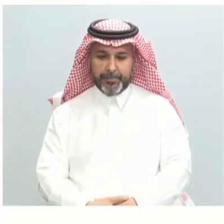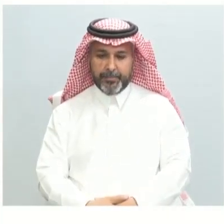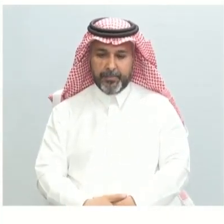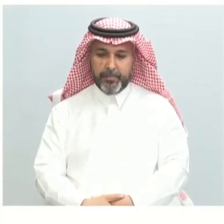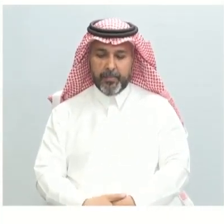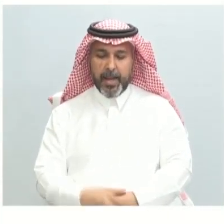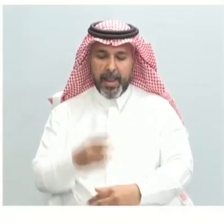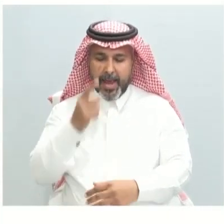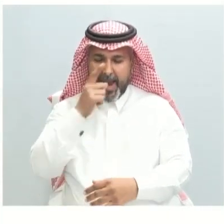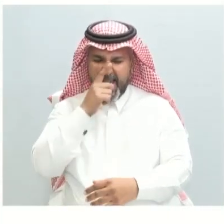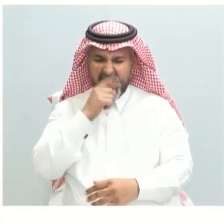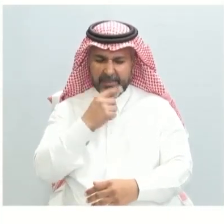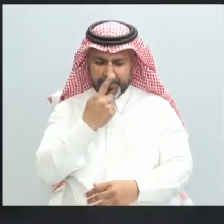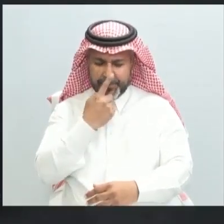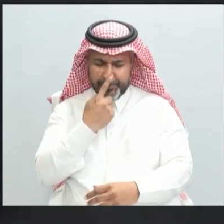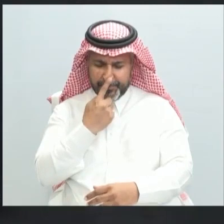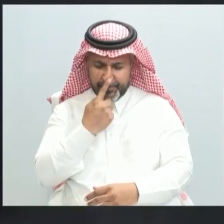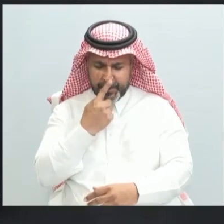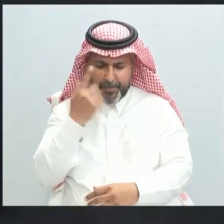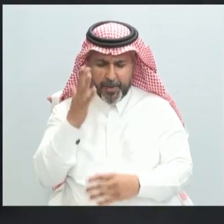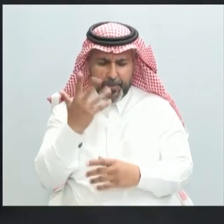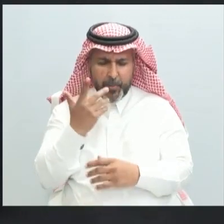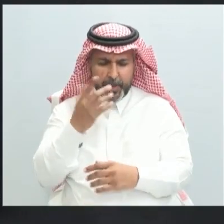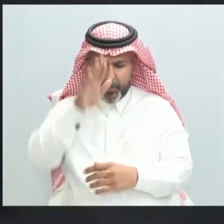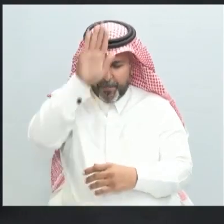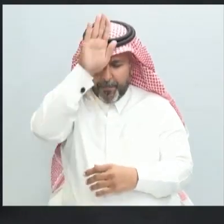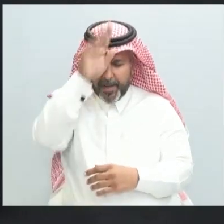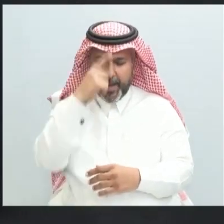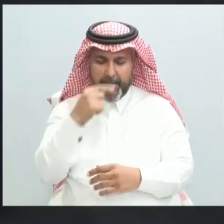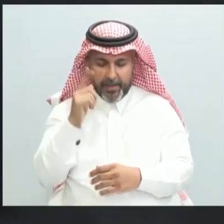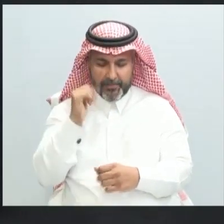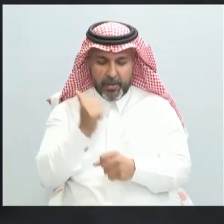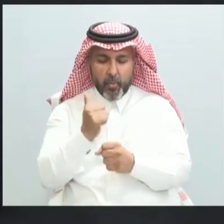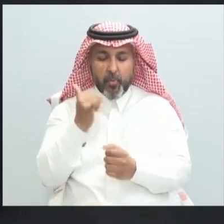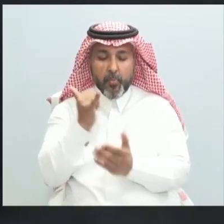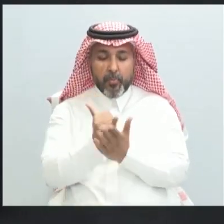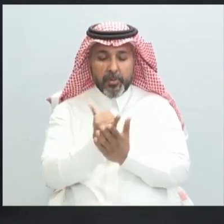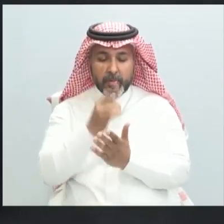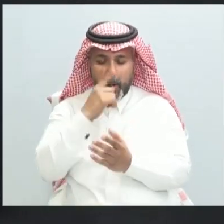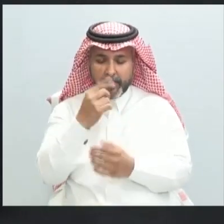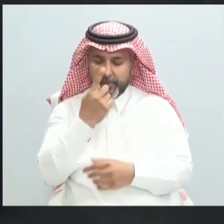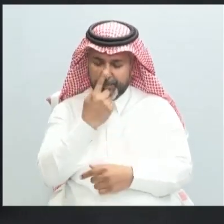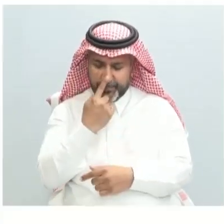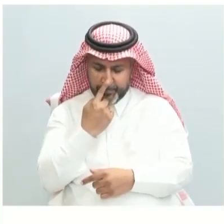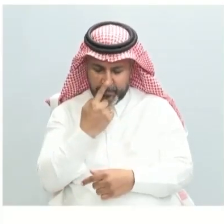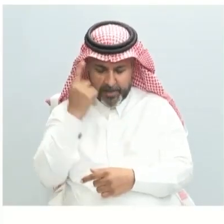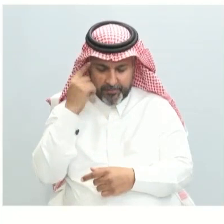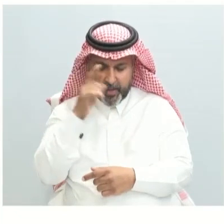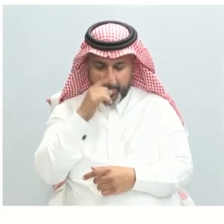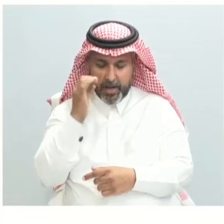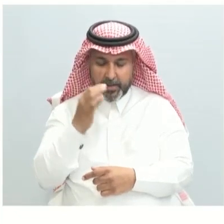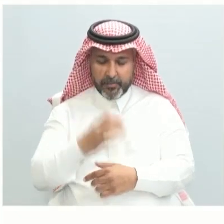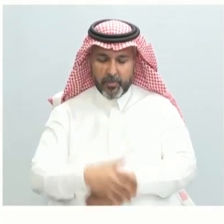الولاء لولي الامر الملك الولاء لولي الامر الملك ويكون